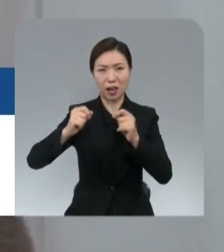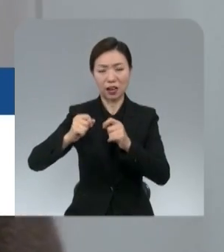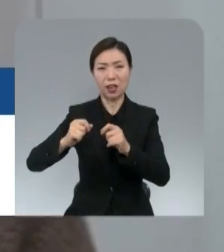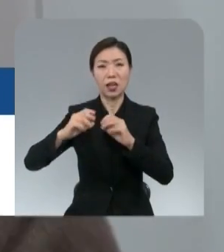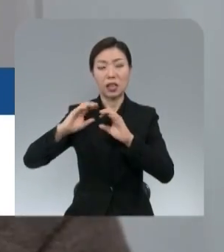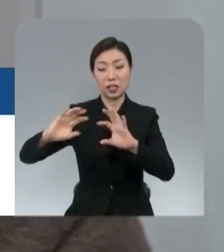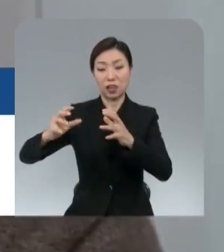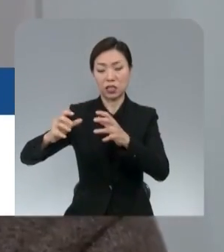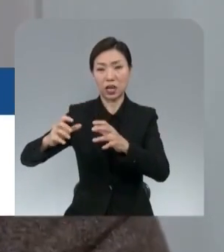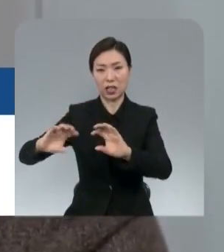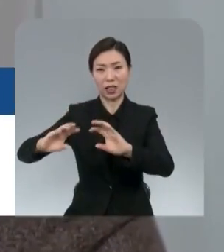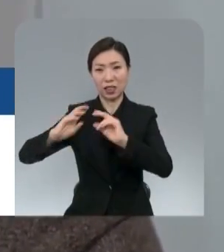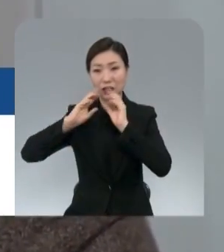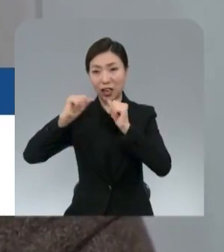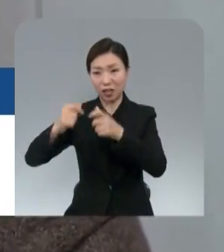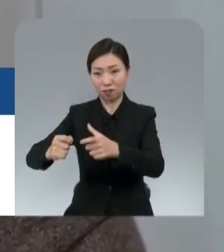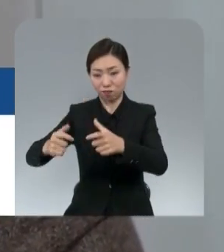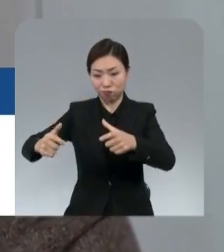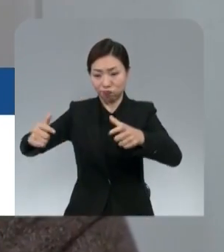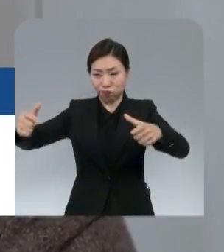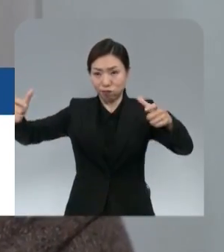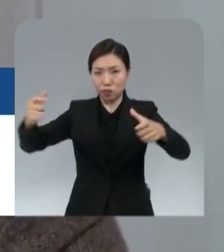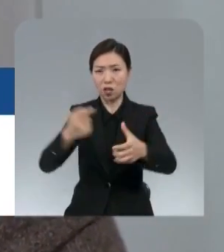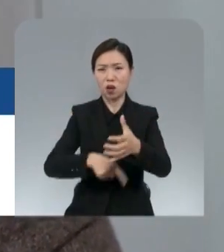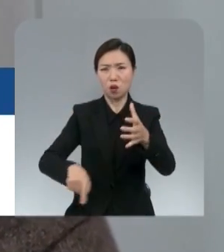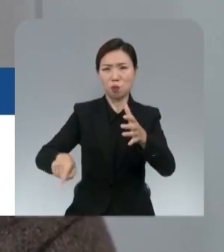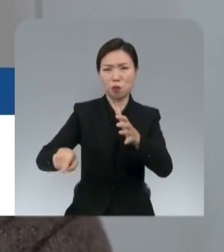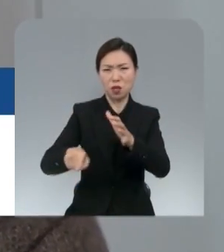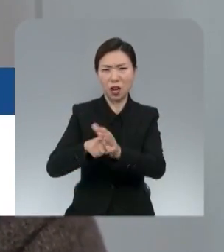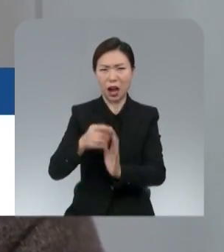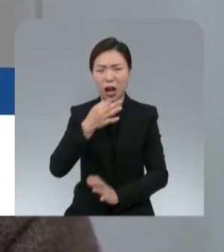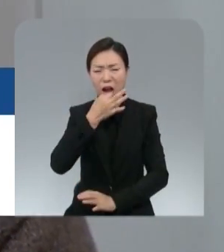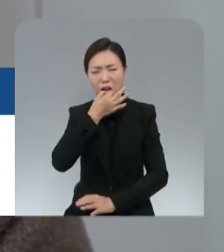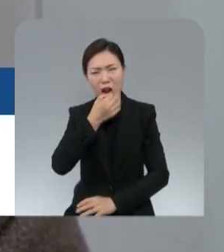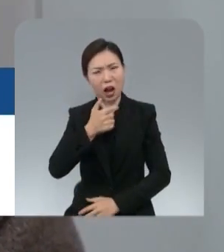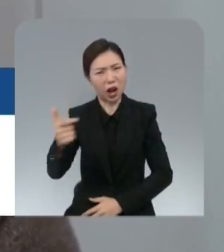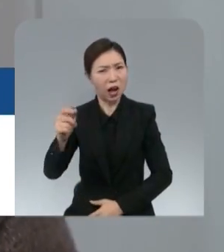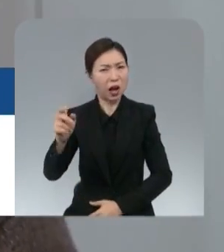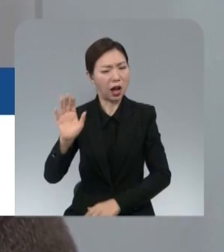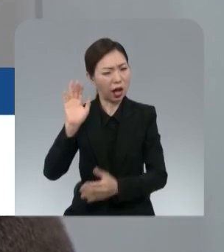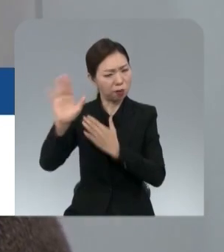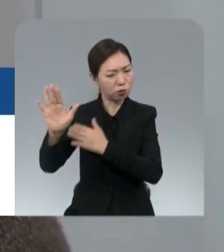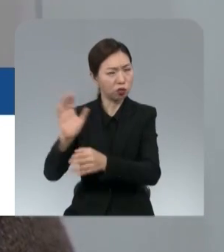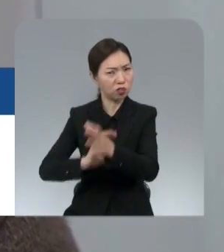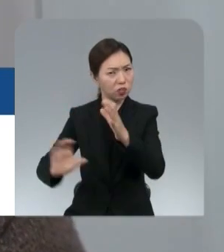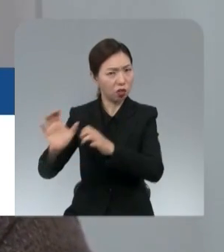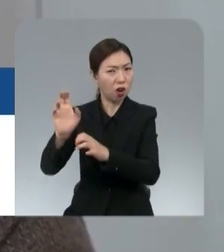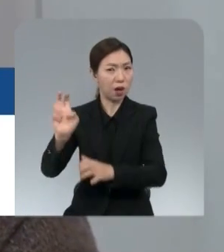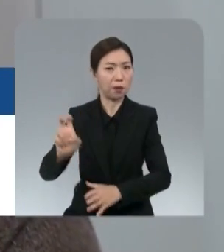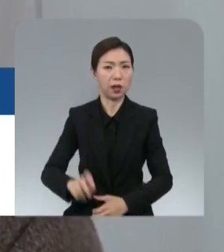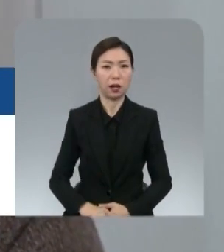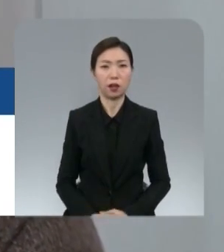Росії надалі здійснювати ескалацію і анексувати наступні